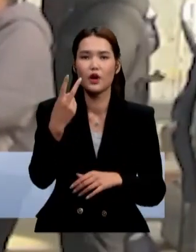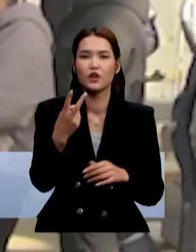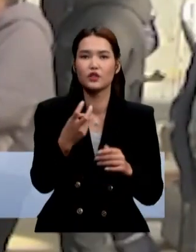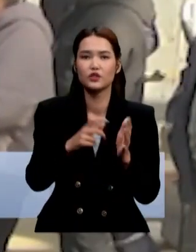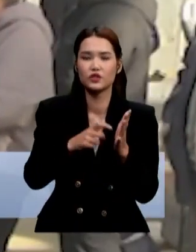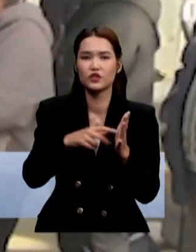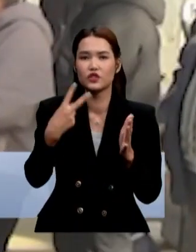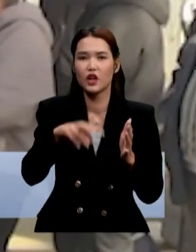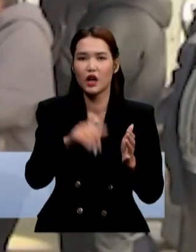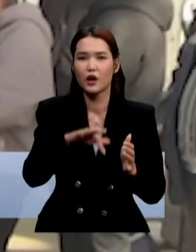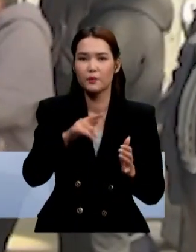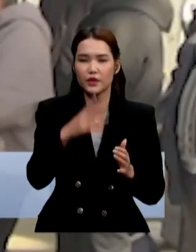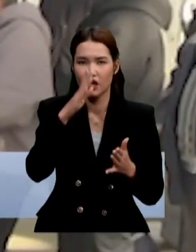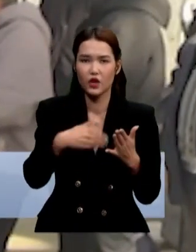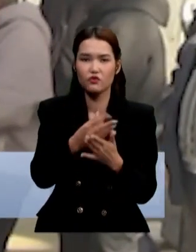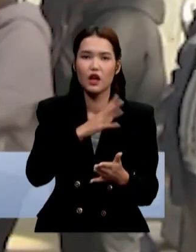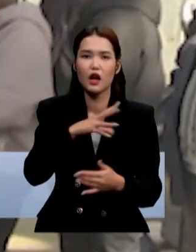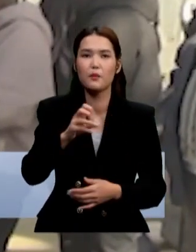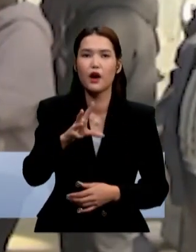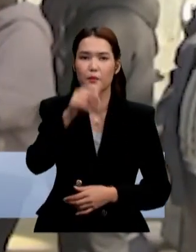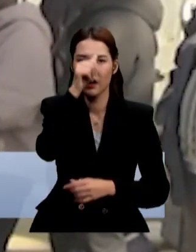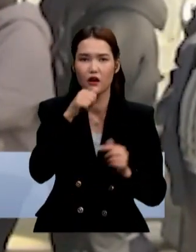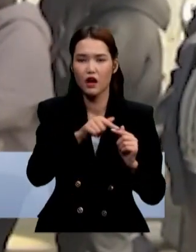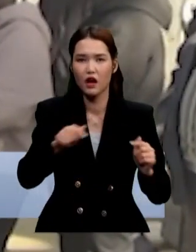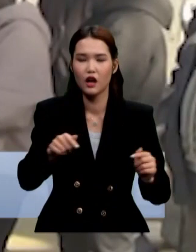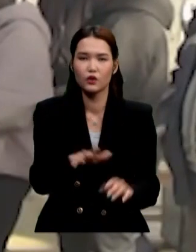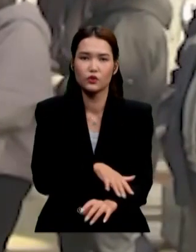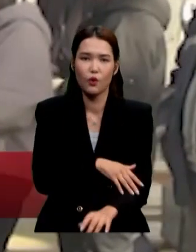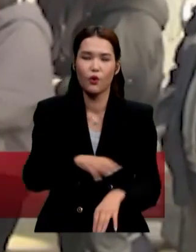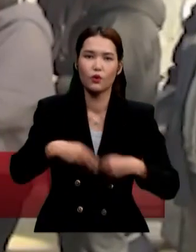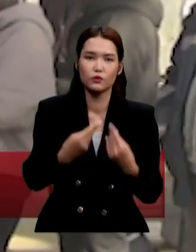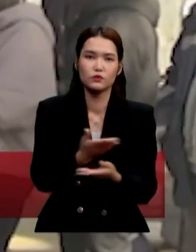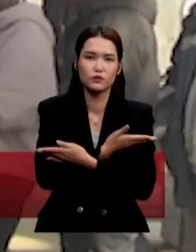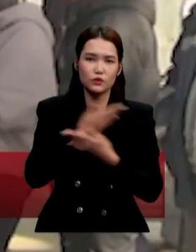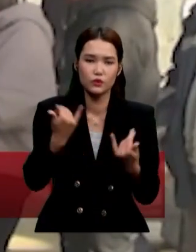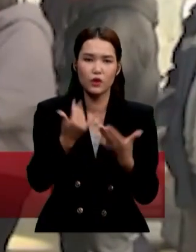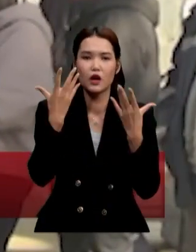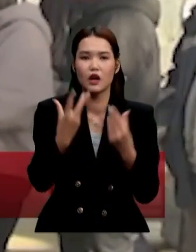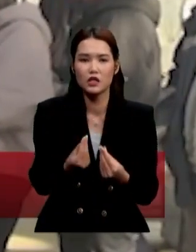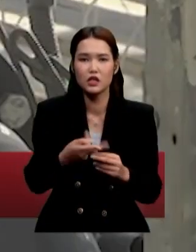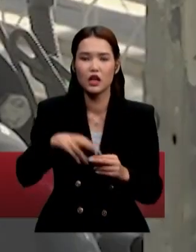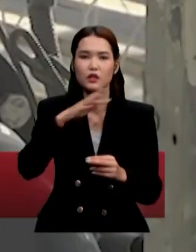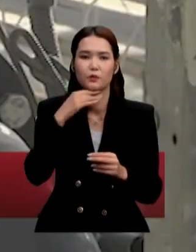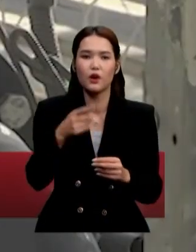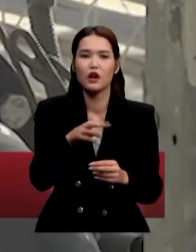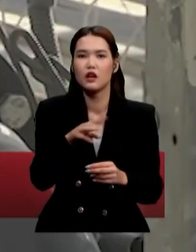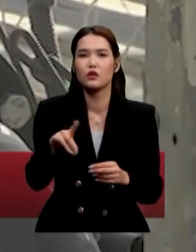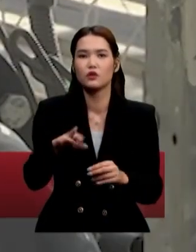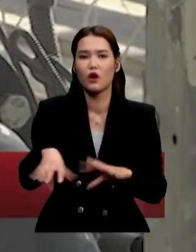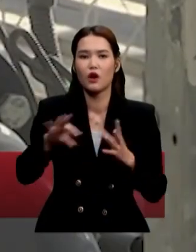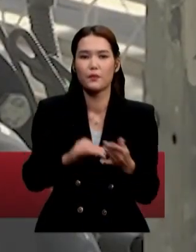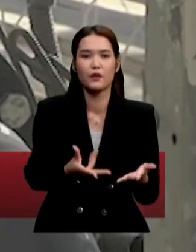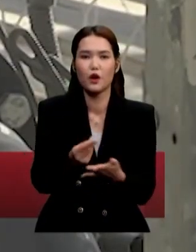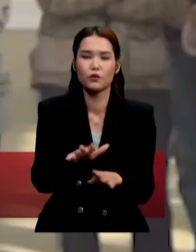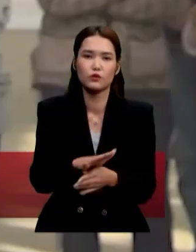теңгеге жетті. Мамыр айынан бастап жалақыны жартпады. Алғашында 50 мың аванс беріп жүрді. Ал шілдеден бері мүлде төлеген жоқ.